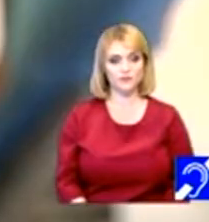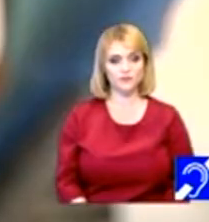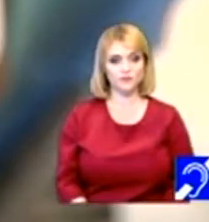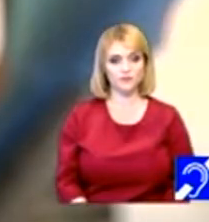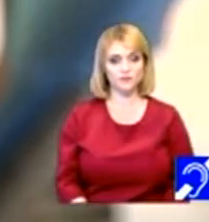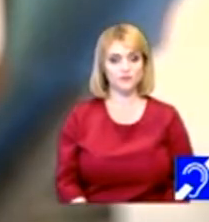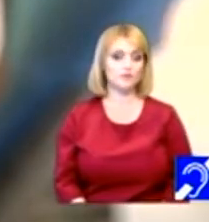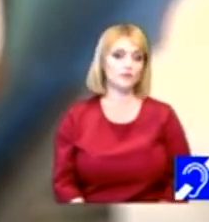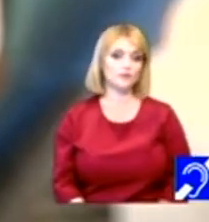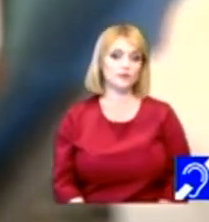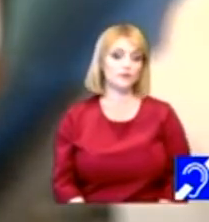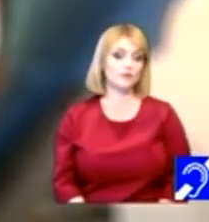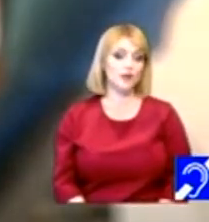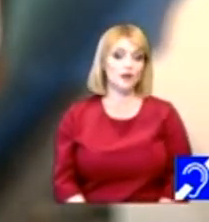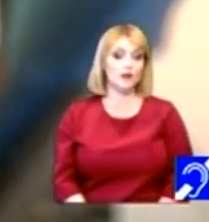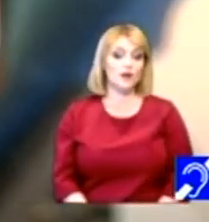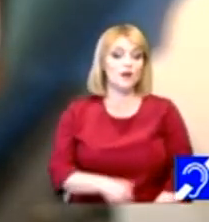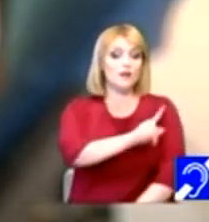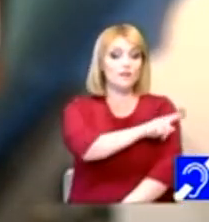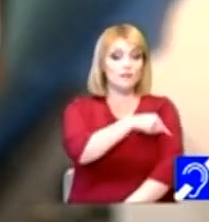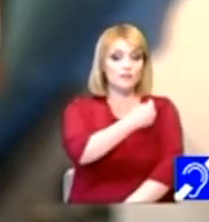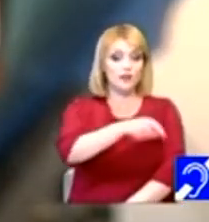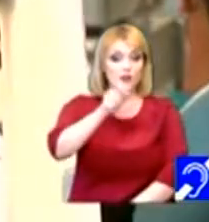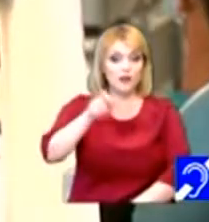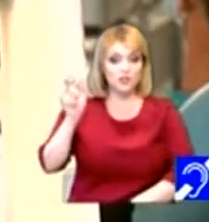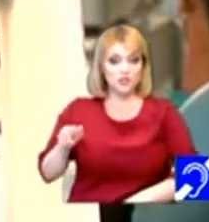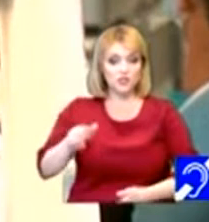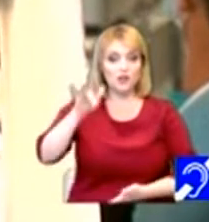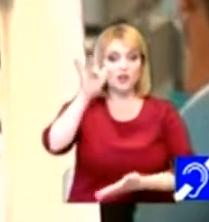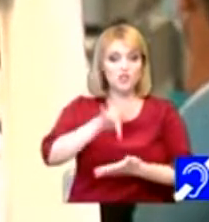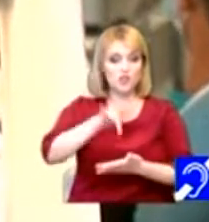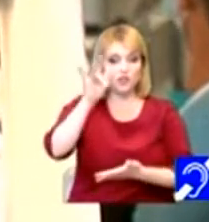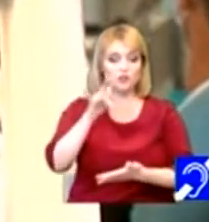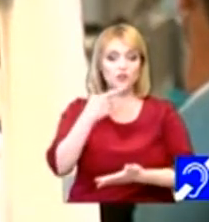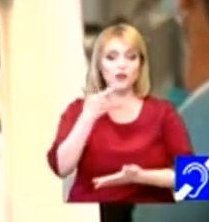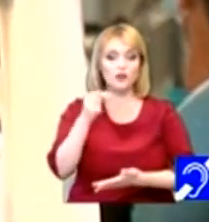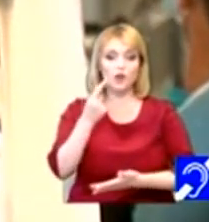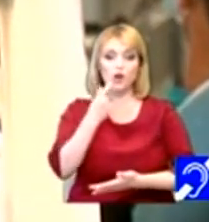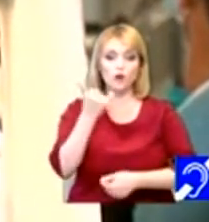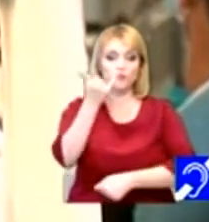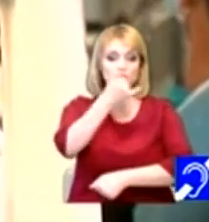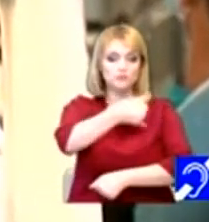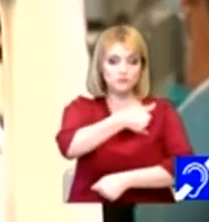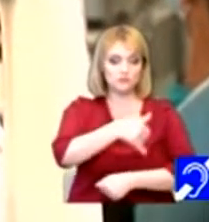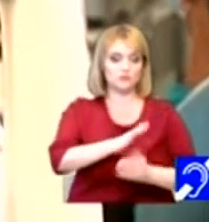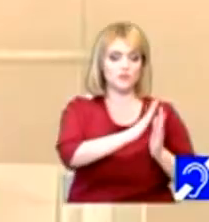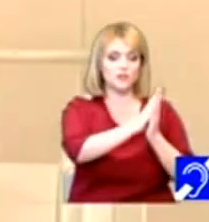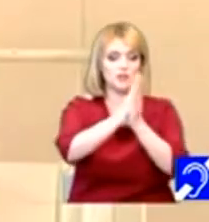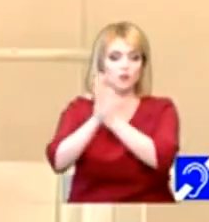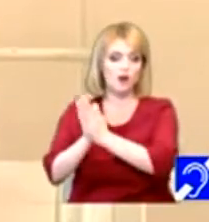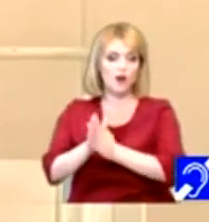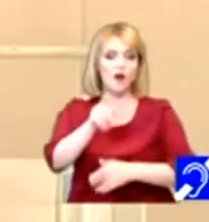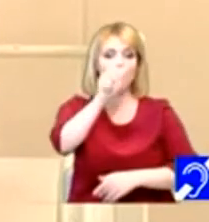Un gest care poate salva vieți. Medicii de la Centrul de Transfuzie fac un apel către toți cei care s-au vindecat de COVID-19 să doneze